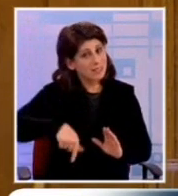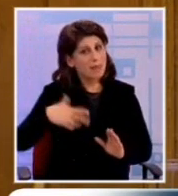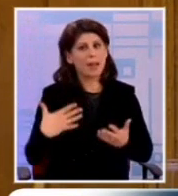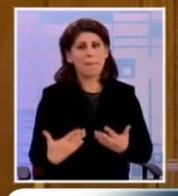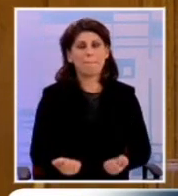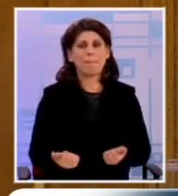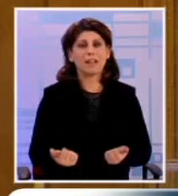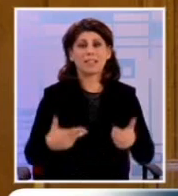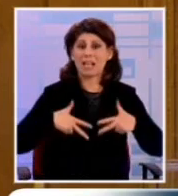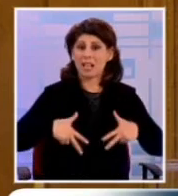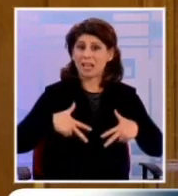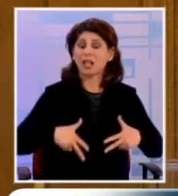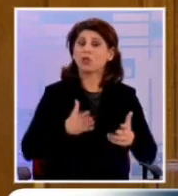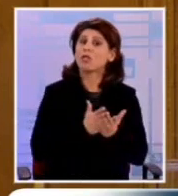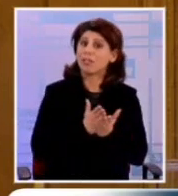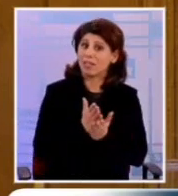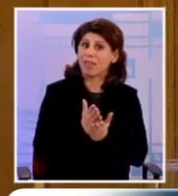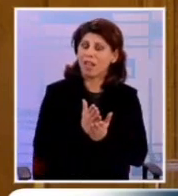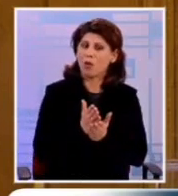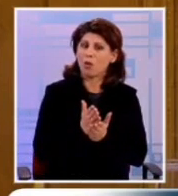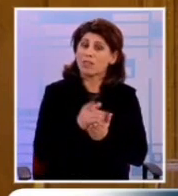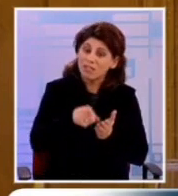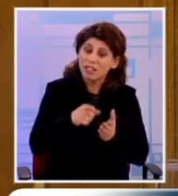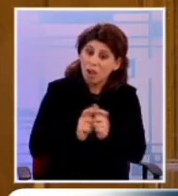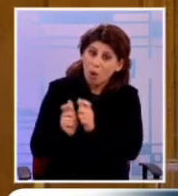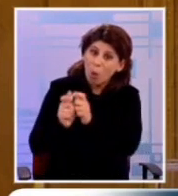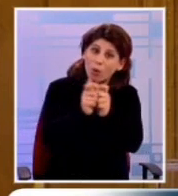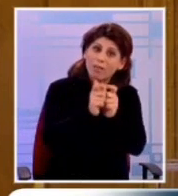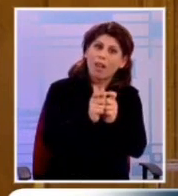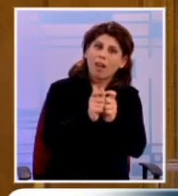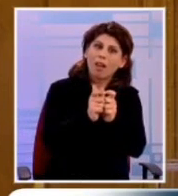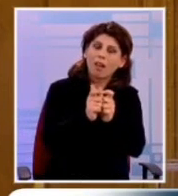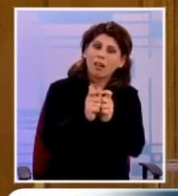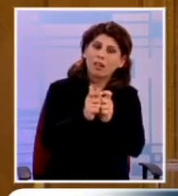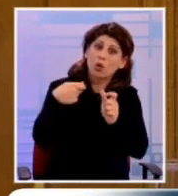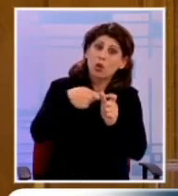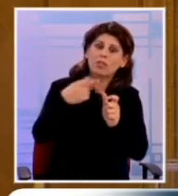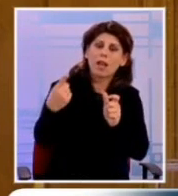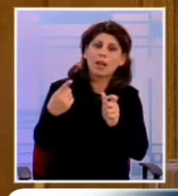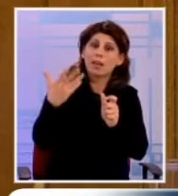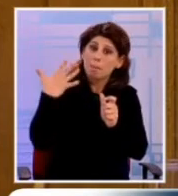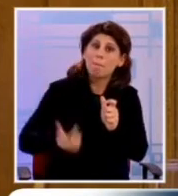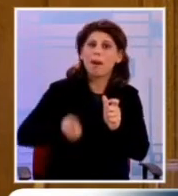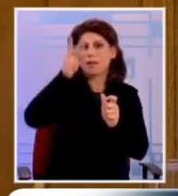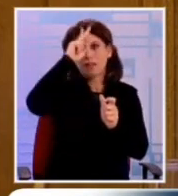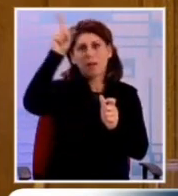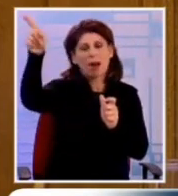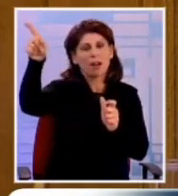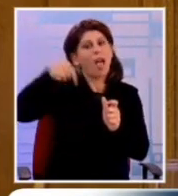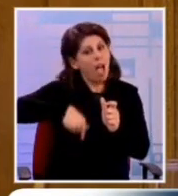όχι μόνο σαν κράτος δικαίου, όχι μόνο σαν κράτος δημοκρατικό, αλλά απλά σαν